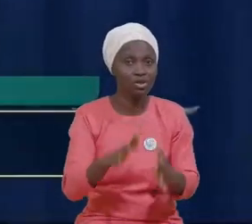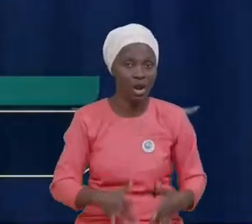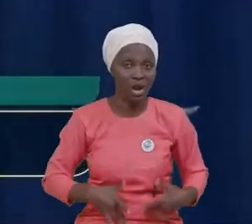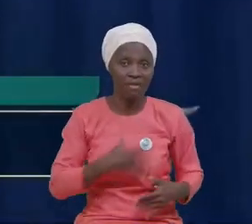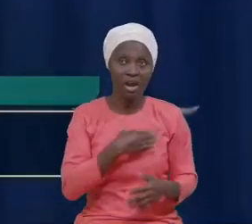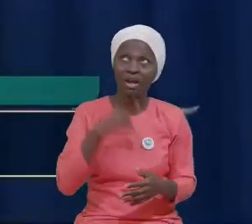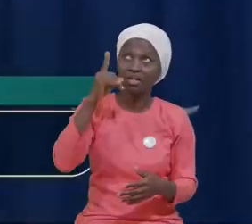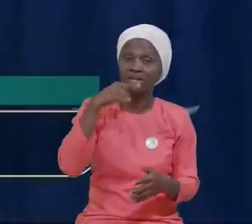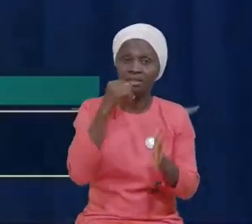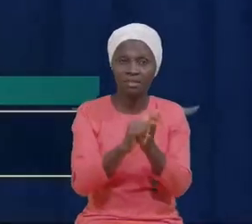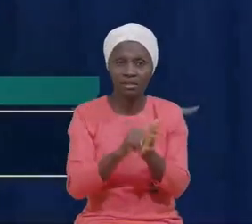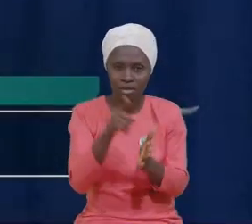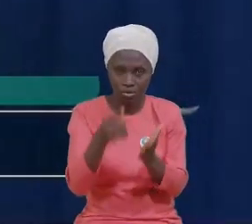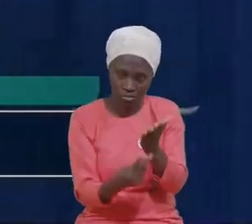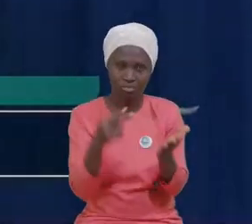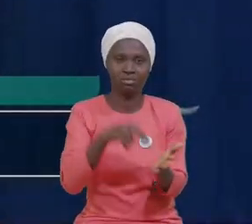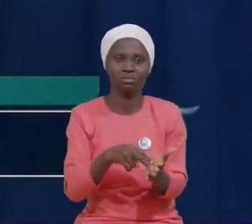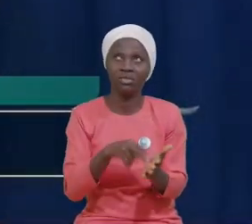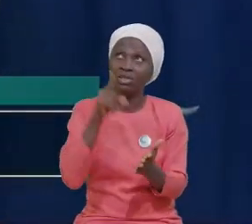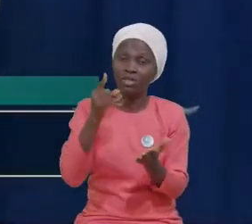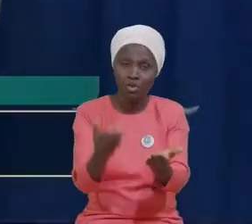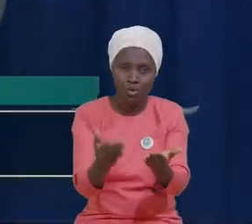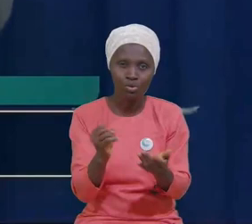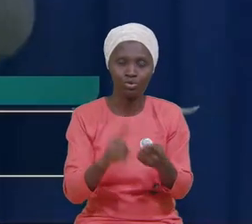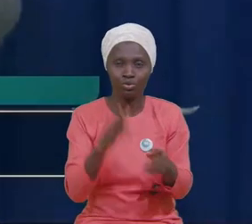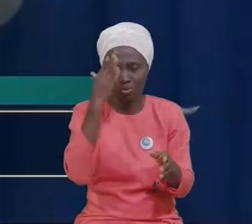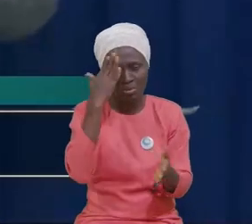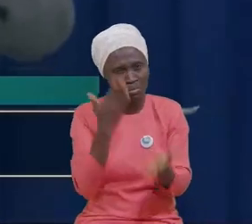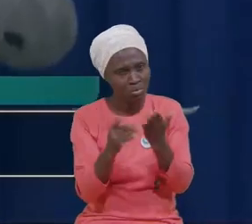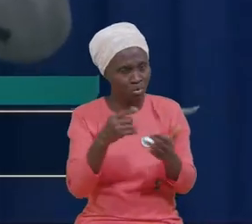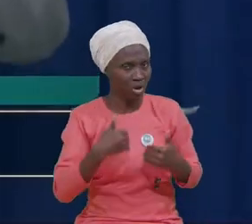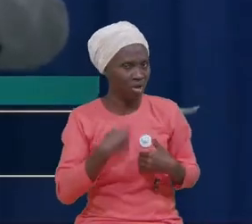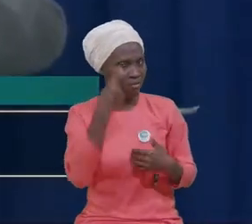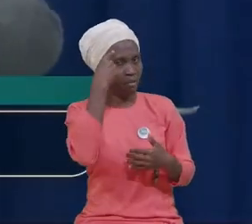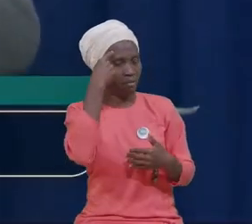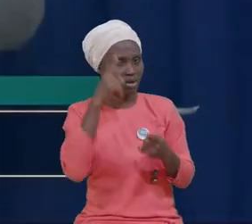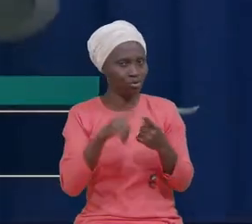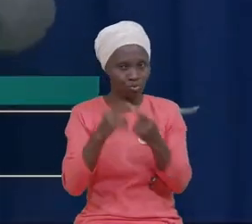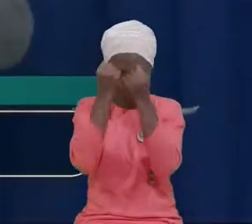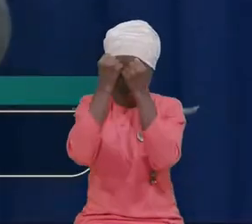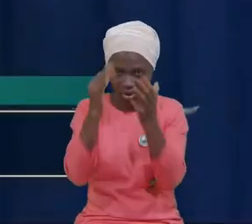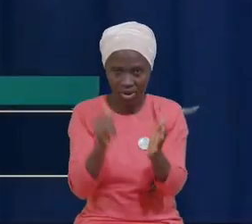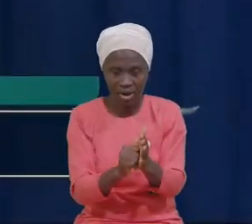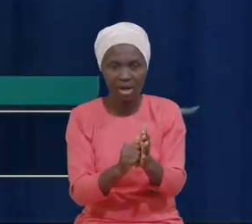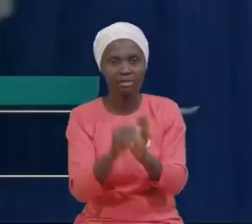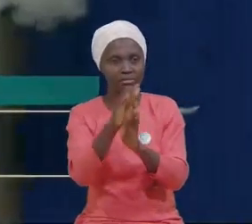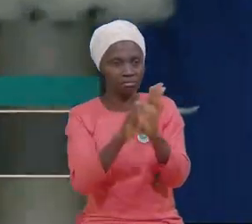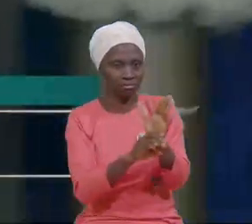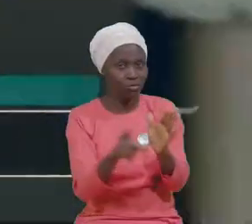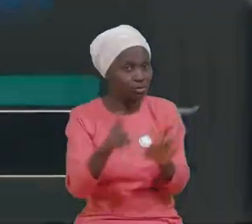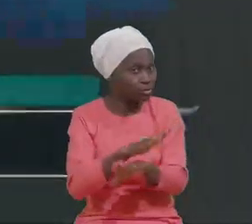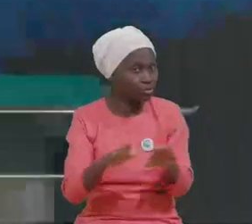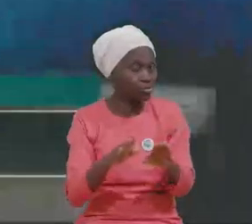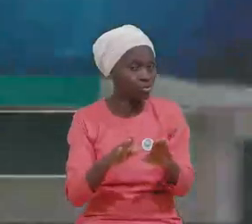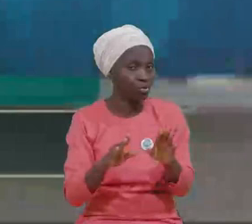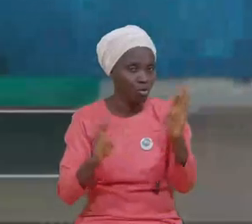Il dit, lève-toi. Il veut savoir si tu as la pensée d'obéir au commandement.